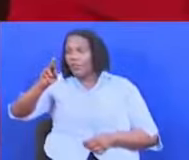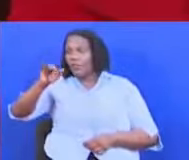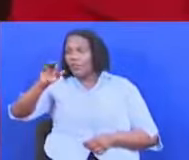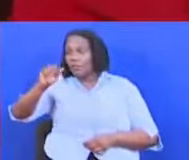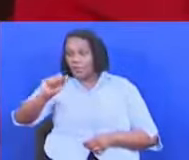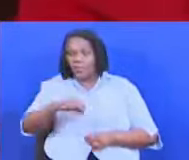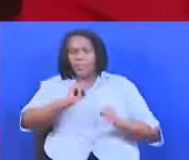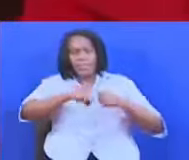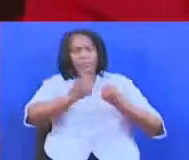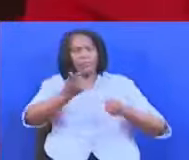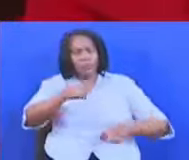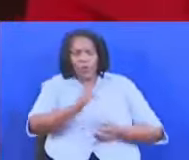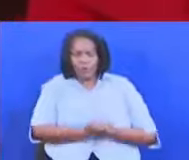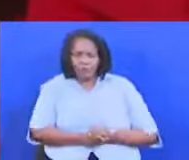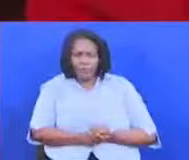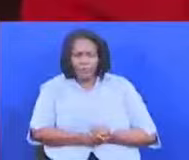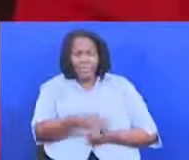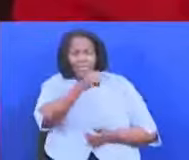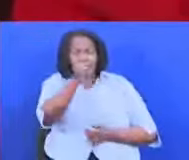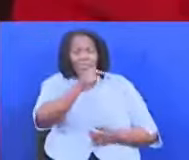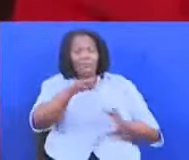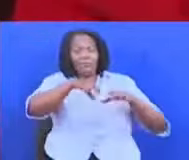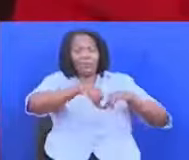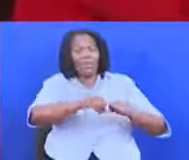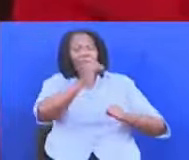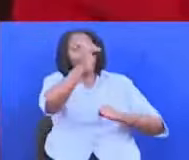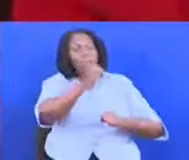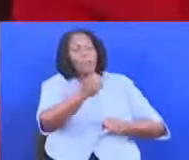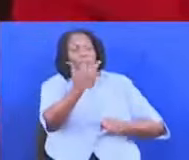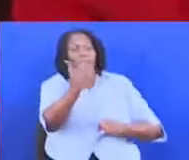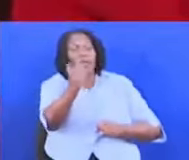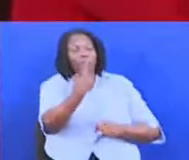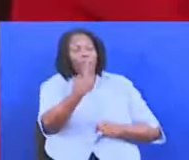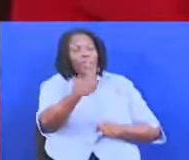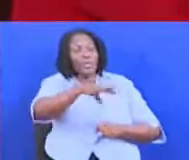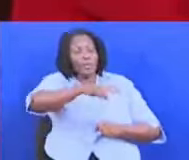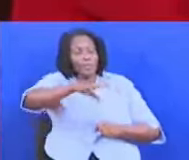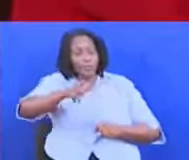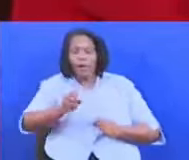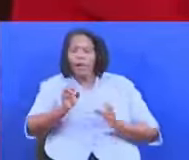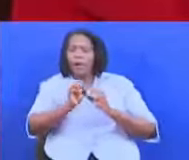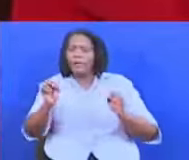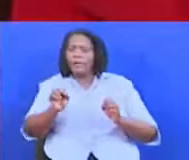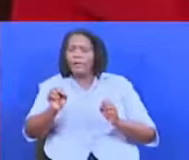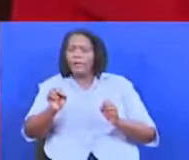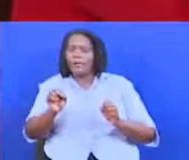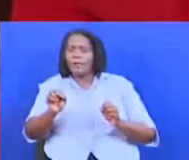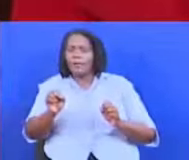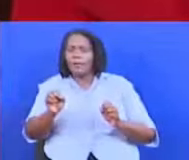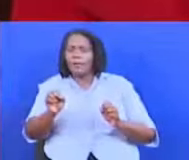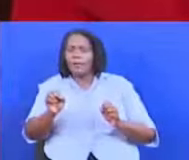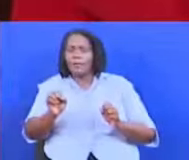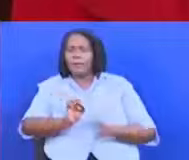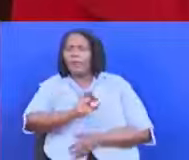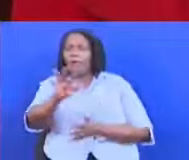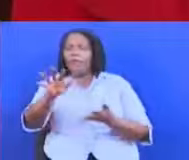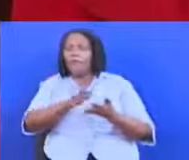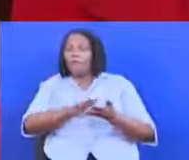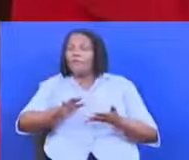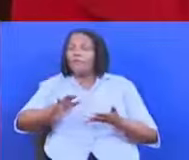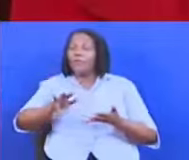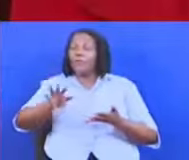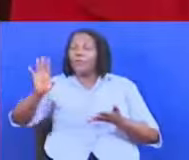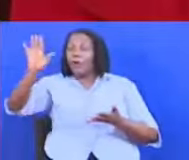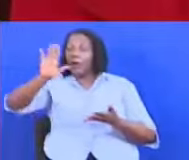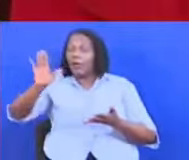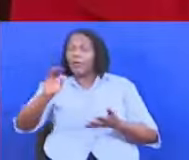ya 51%. Lakini kwa sasa wale wavuvi hasa wanaotoka kanda ile wanasafirisha